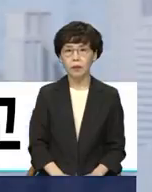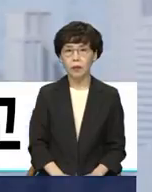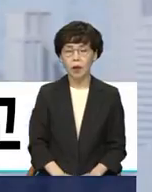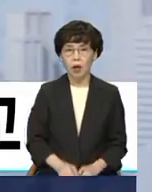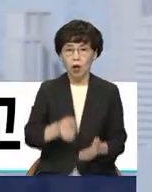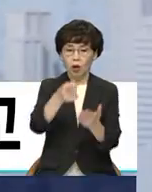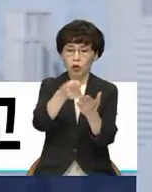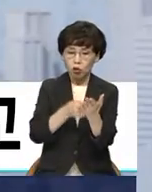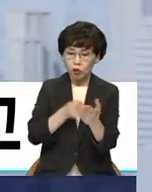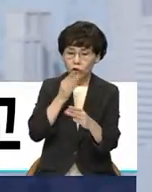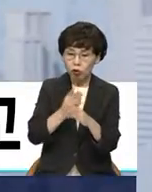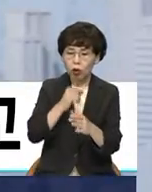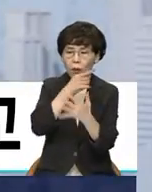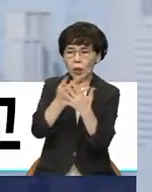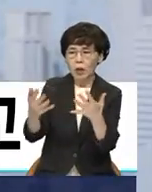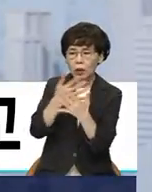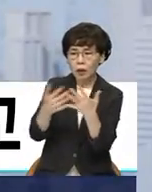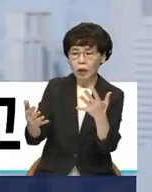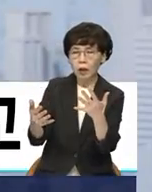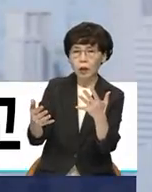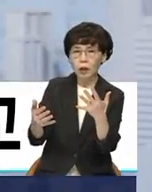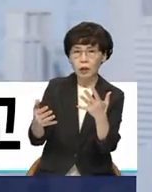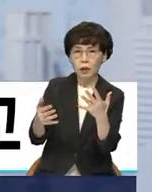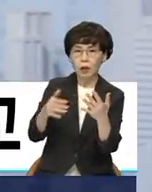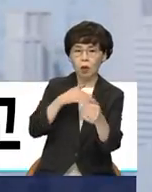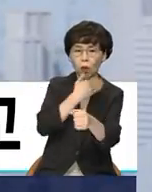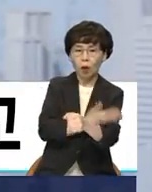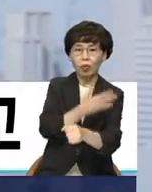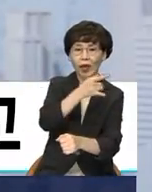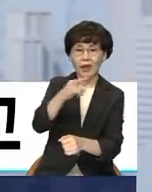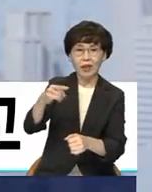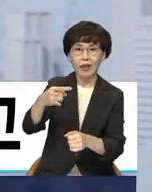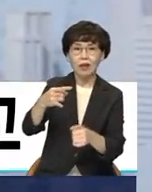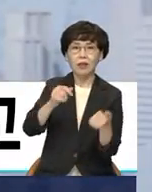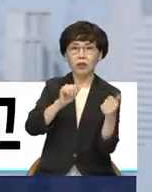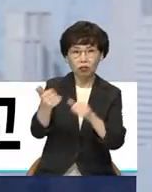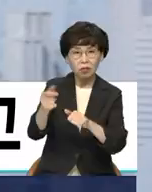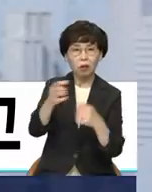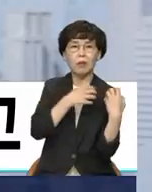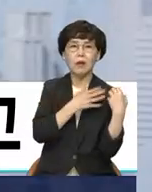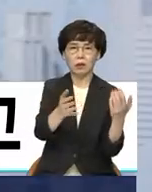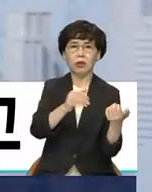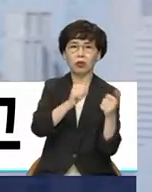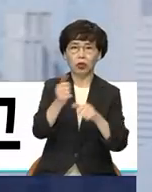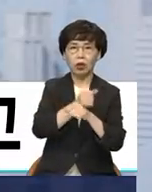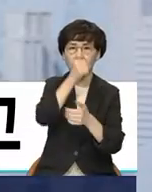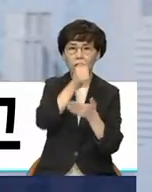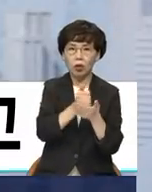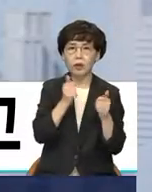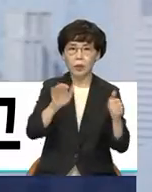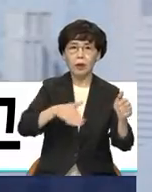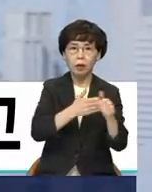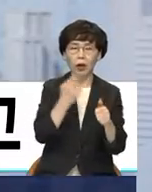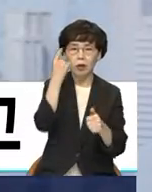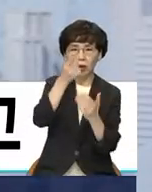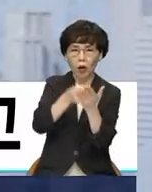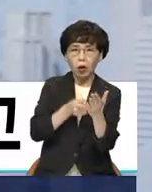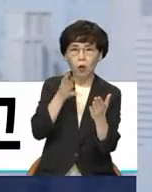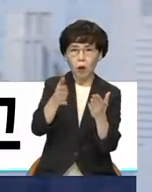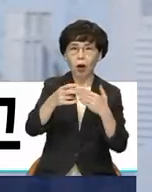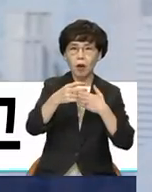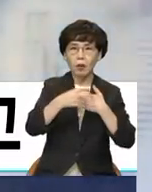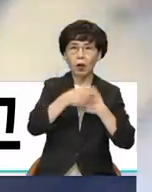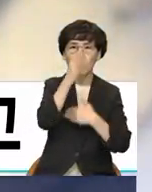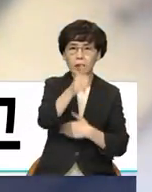수술을 받는 도중 피를 흘리는 곡 원대 회의실에 방치해서 숨지게 한 혐의 등으로 기소된 성형외과 원장 장모 씨와